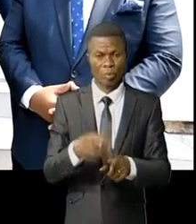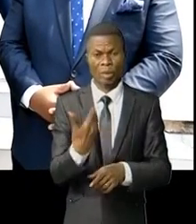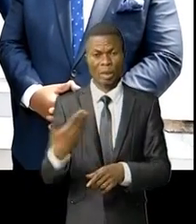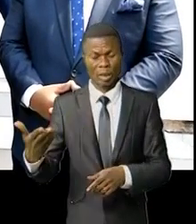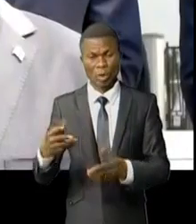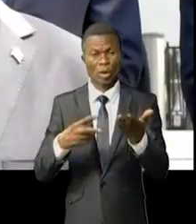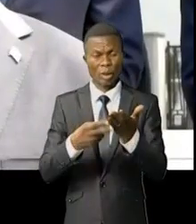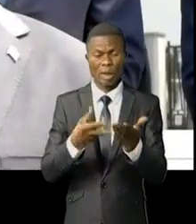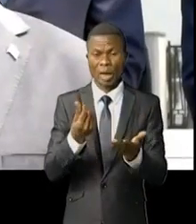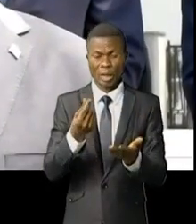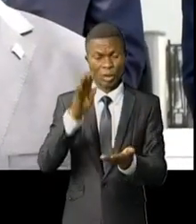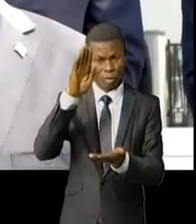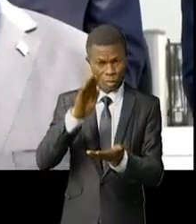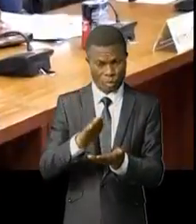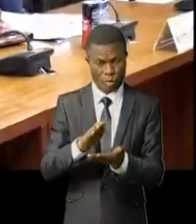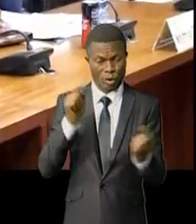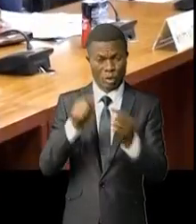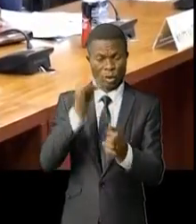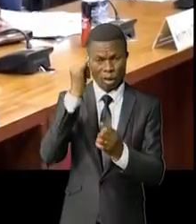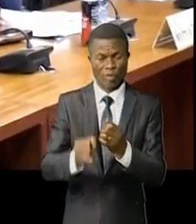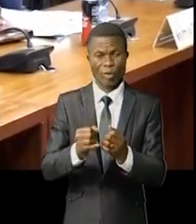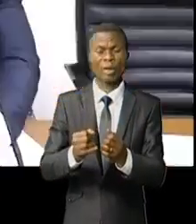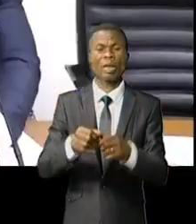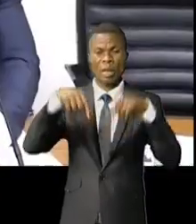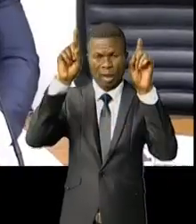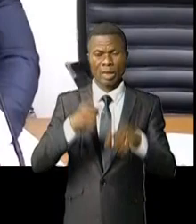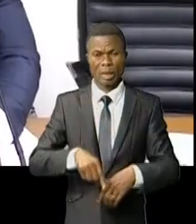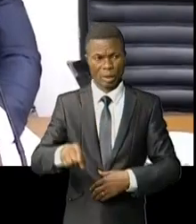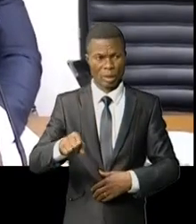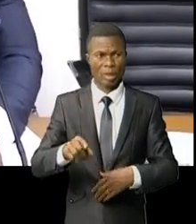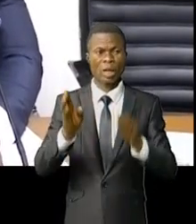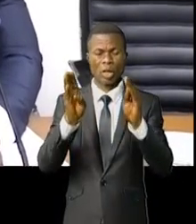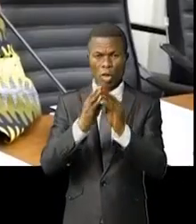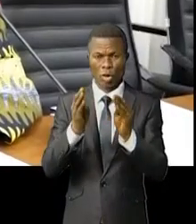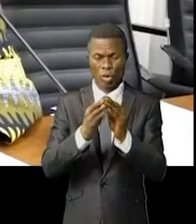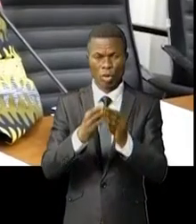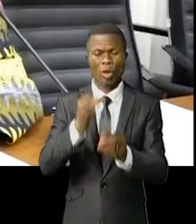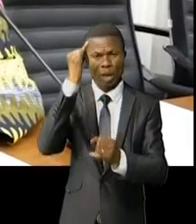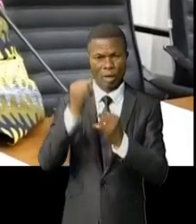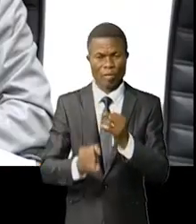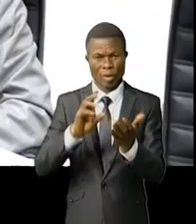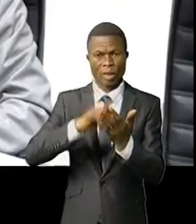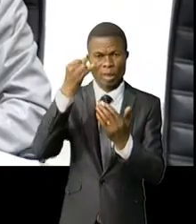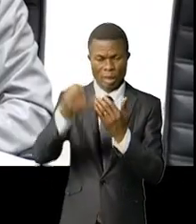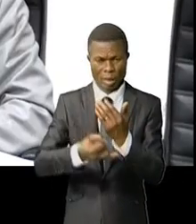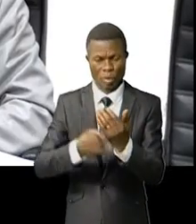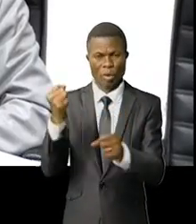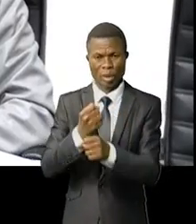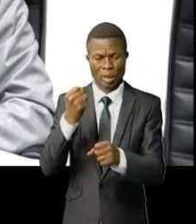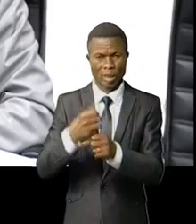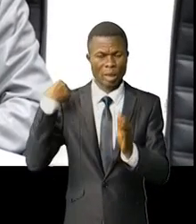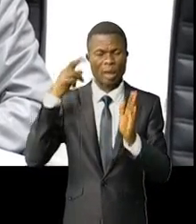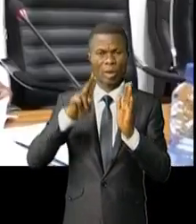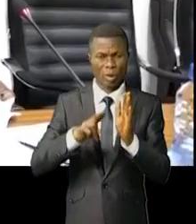soient abordables d'ici la fin de l'année. Ce comité a également évoqué la question des finalisations des projets d'investissement du